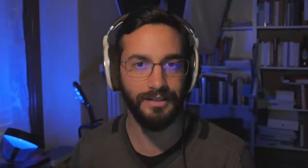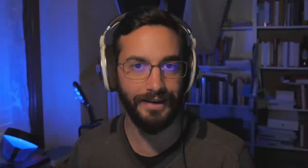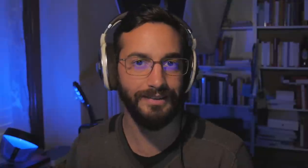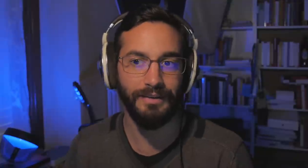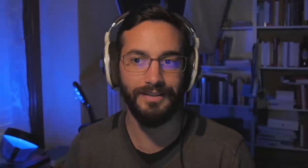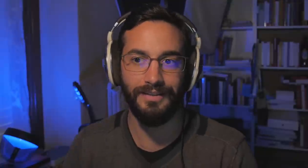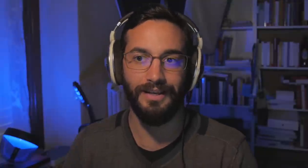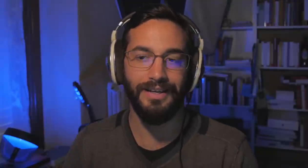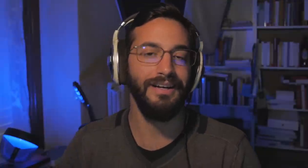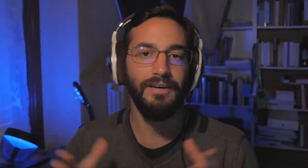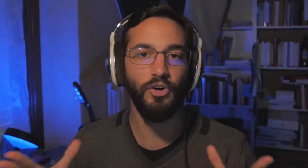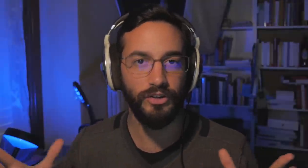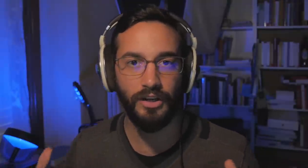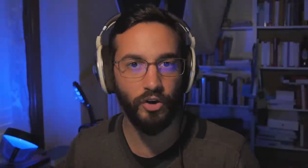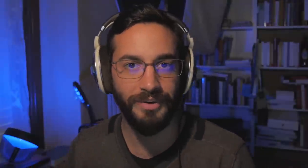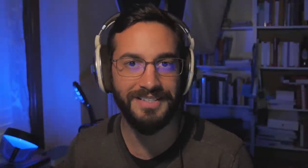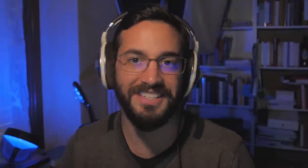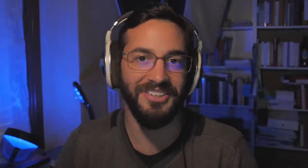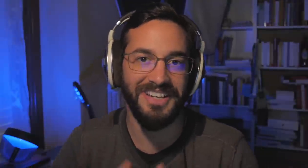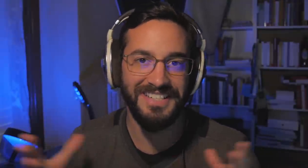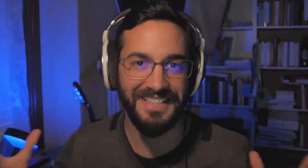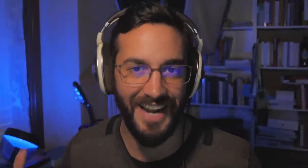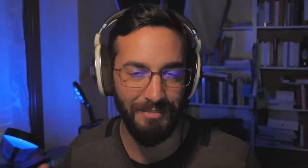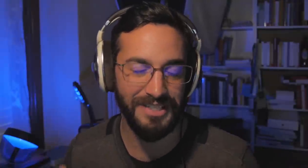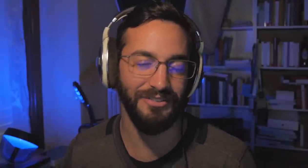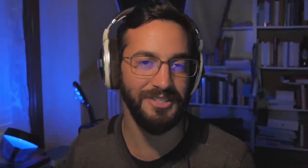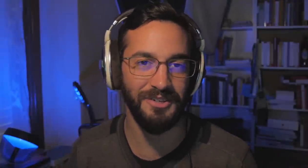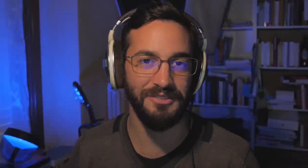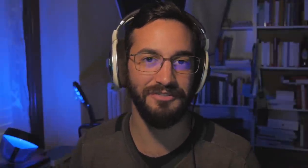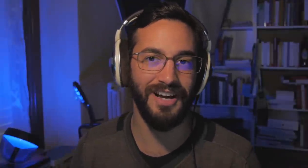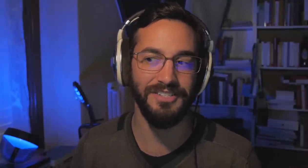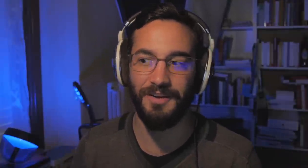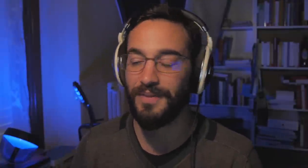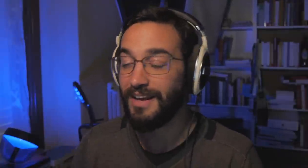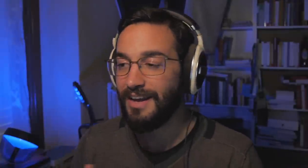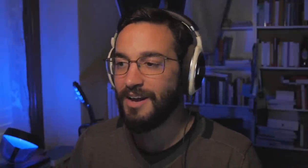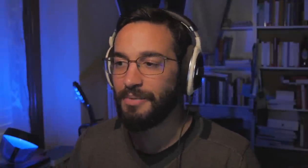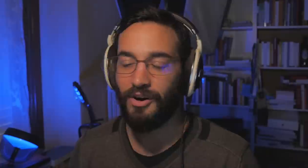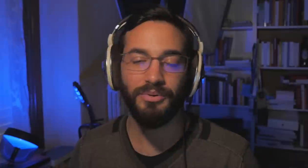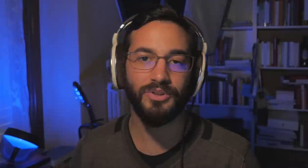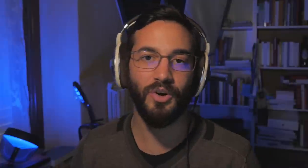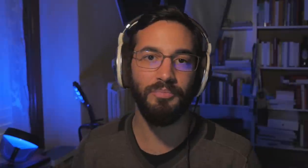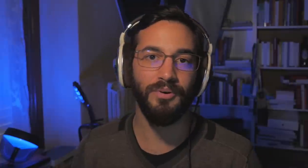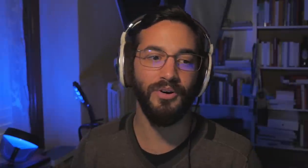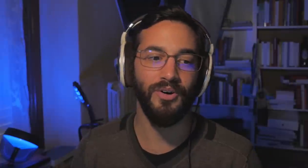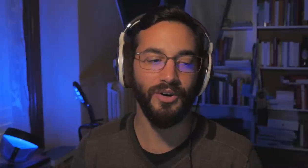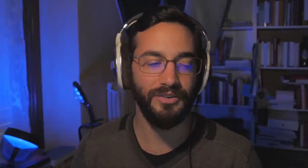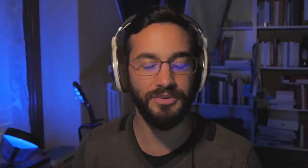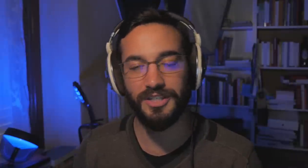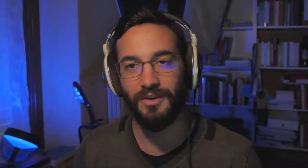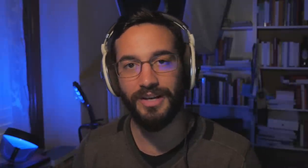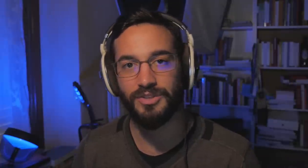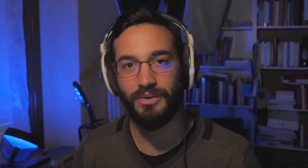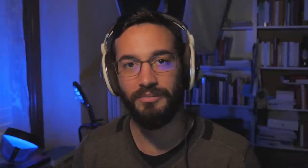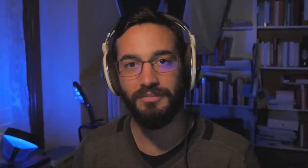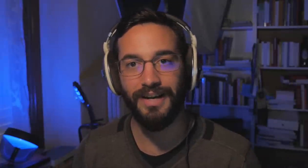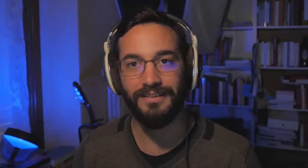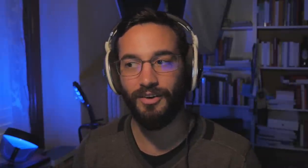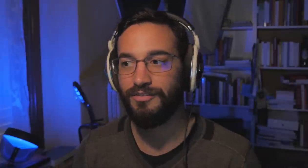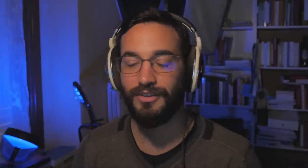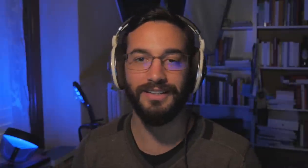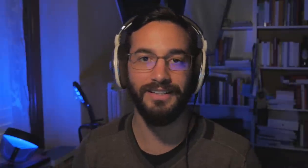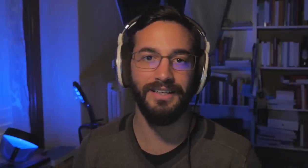situazione intera, altrimenti il lavoro degli economisti non esisterebbe se fosse così facile. Però purtroppo succede questo